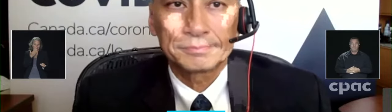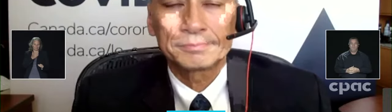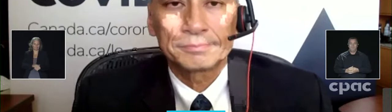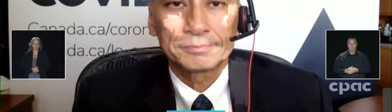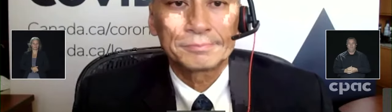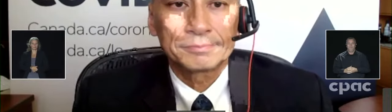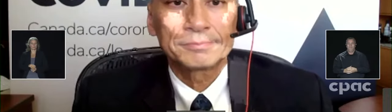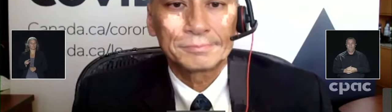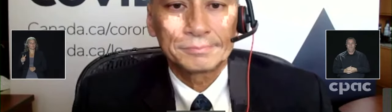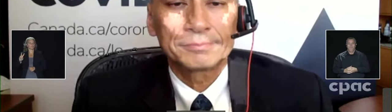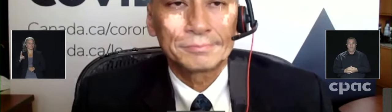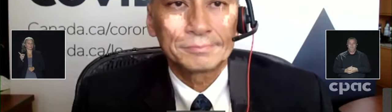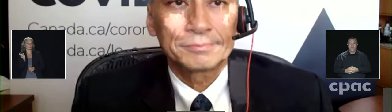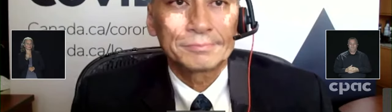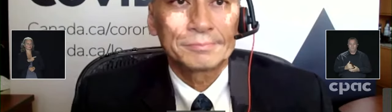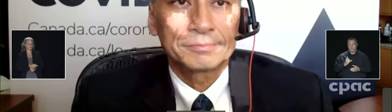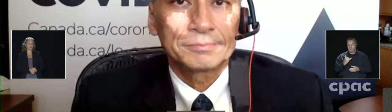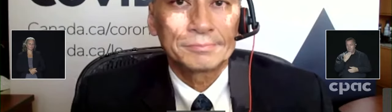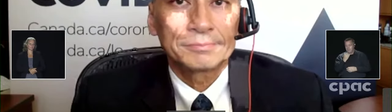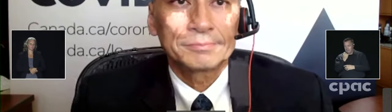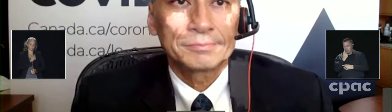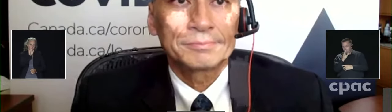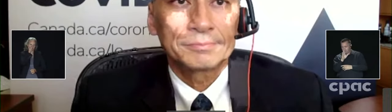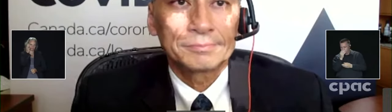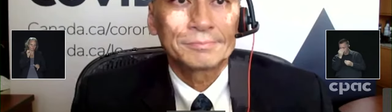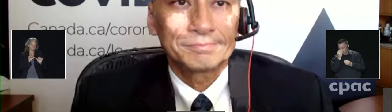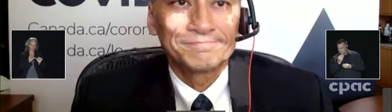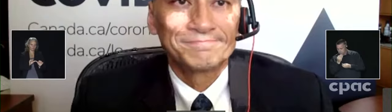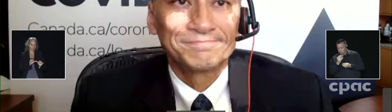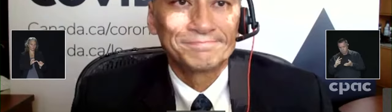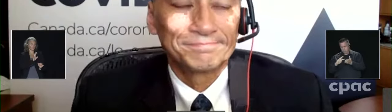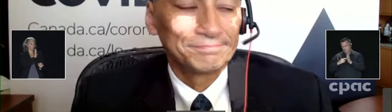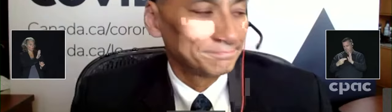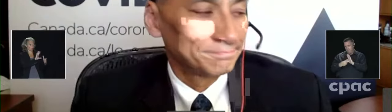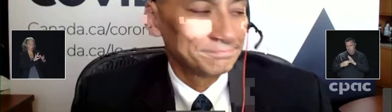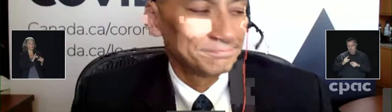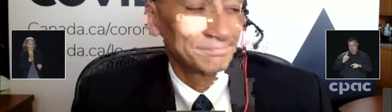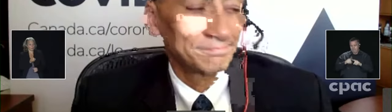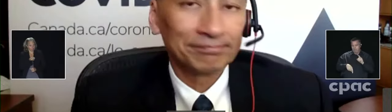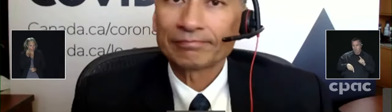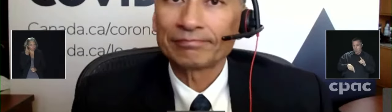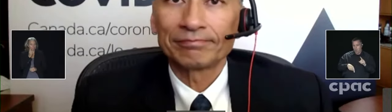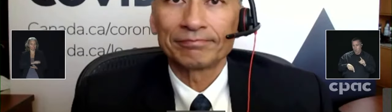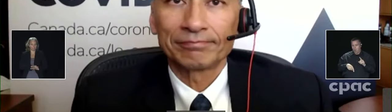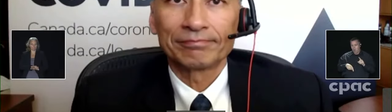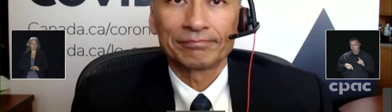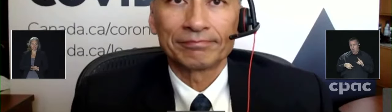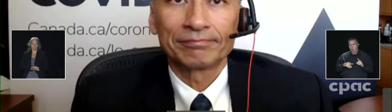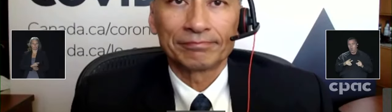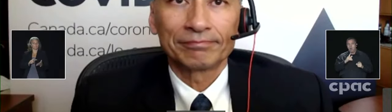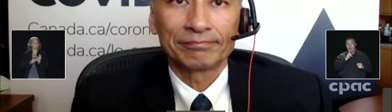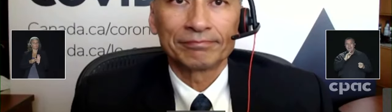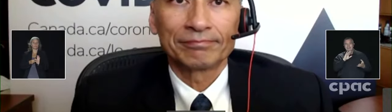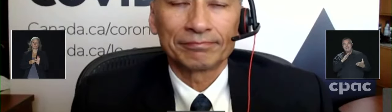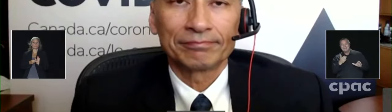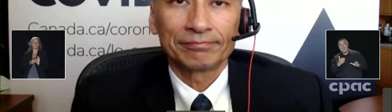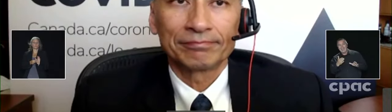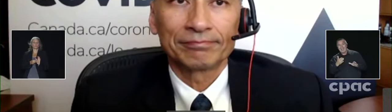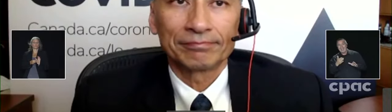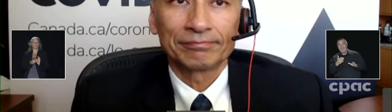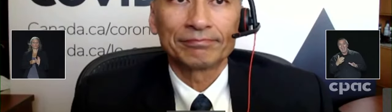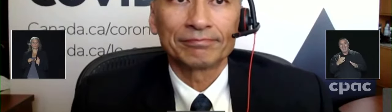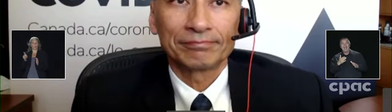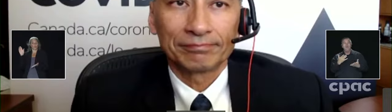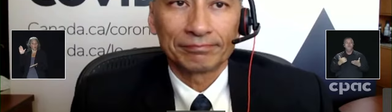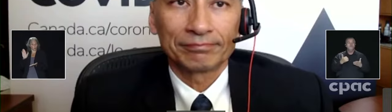En suivi, si j'ai bien compris votre message, c'est-à-dire que on ne peut pas s'attendre à ce qu'il y ait autant de décès de